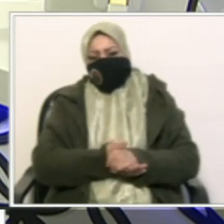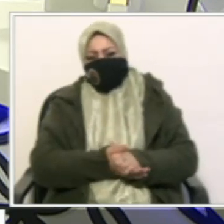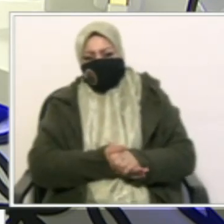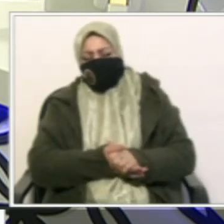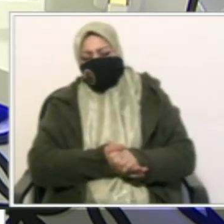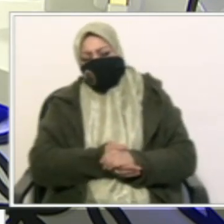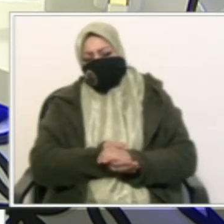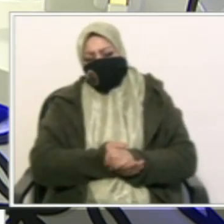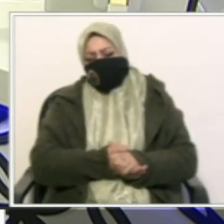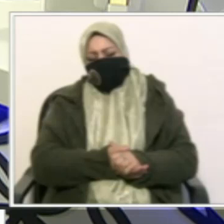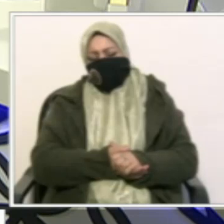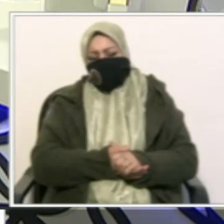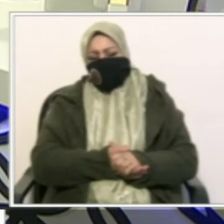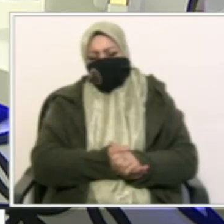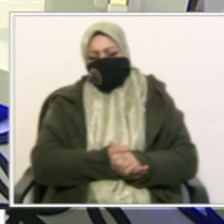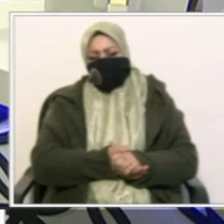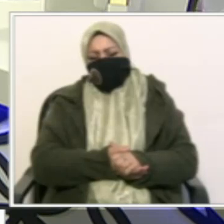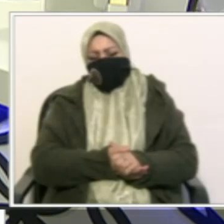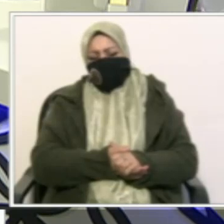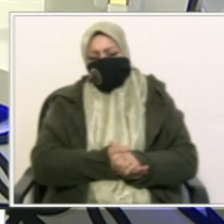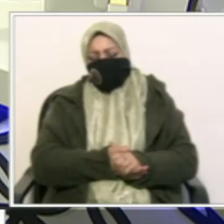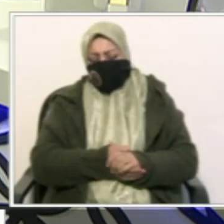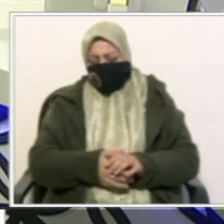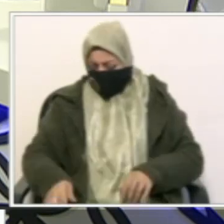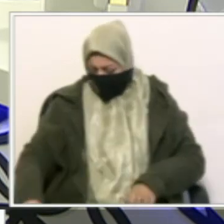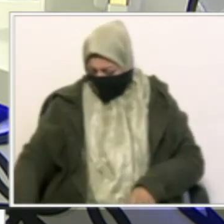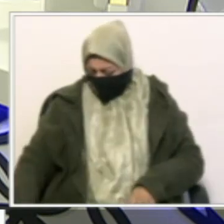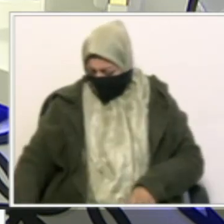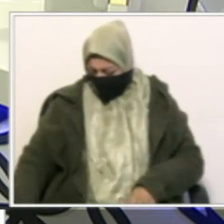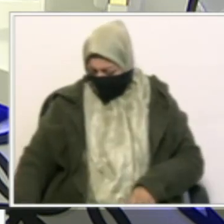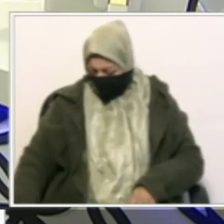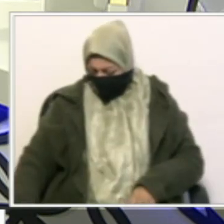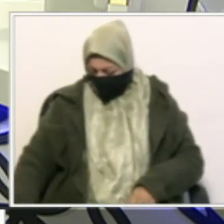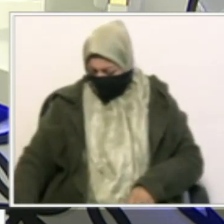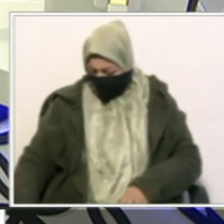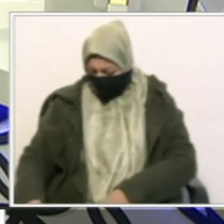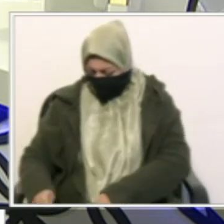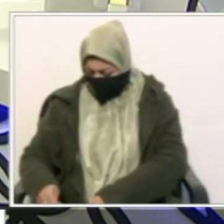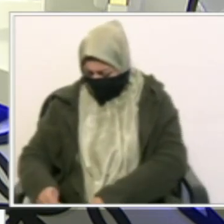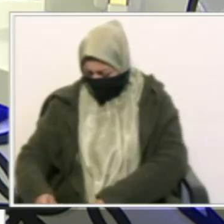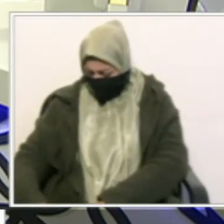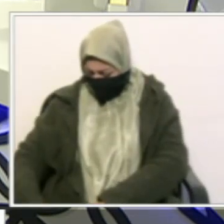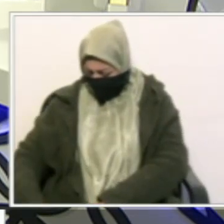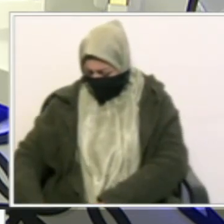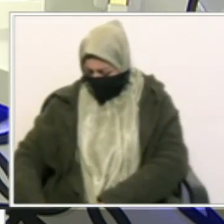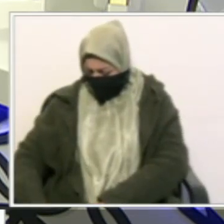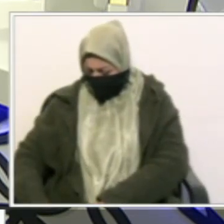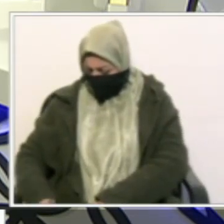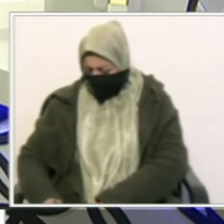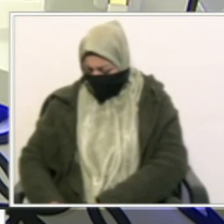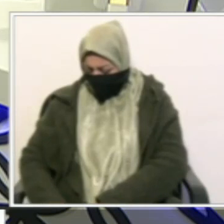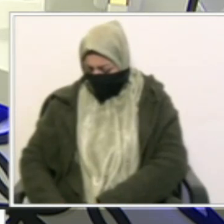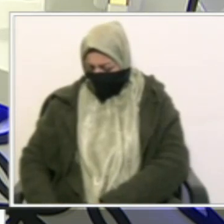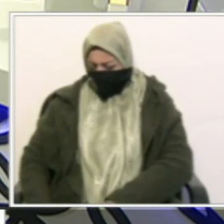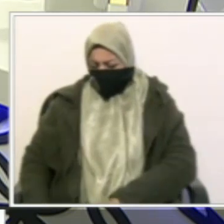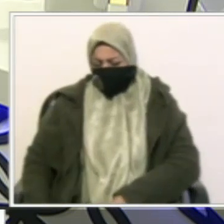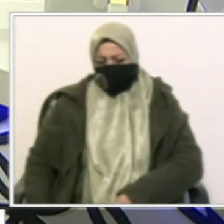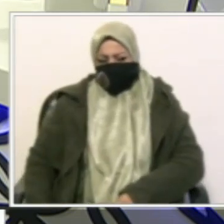لله سبحانه وتعالى يبدا يدرسك اطماطم اليوم كذا التسعيره كذا اليوم كذا وين صبيت كذا صبور في مكان